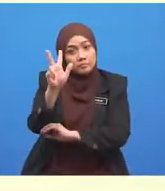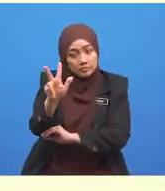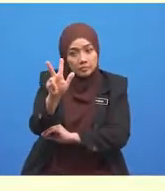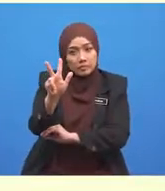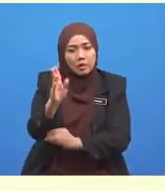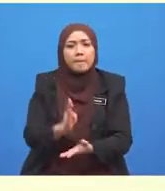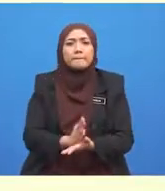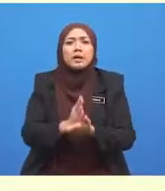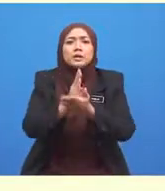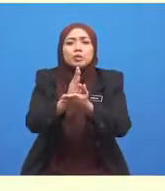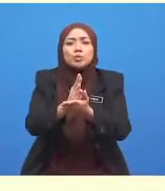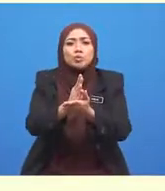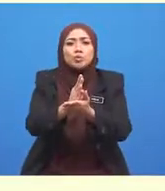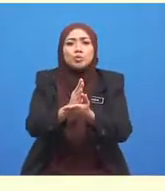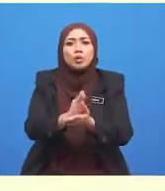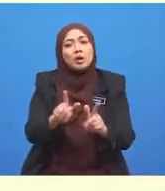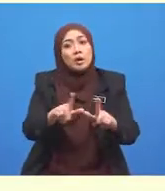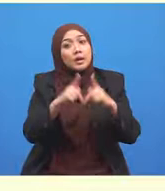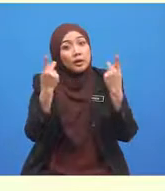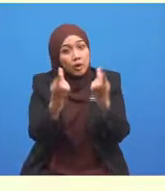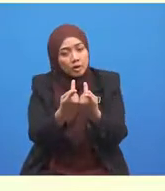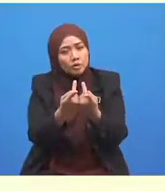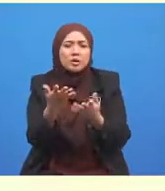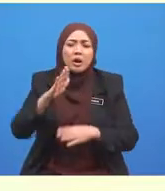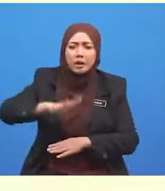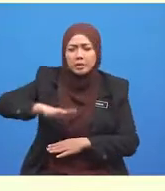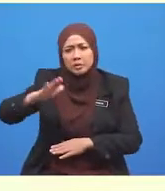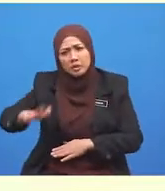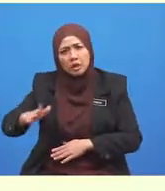adik, kakak, abang mahupun ibu bapa.